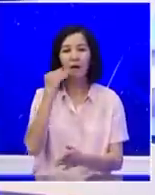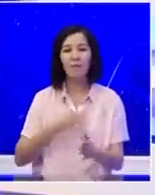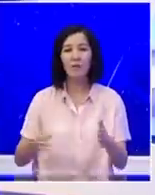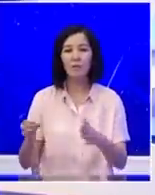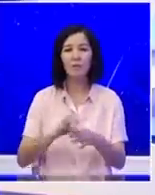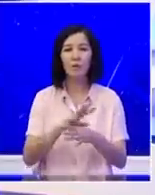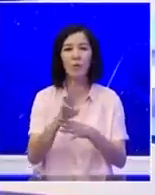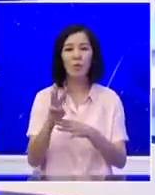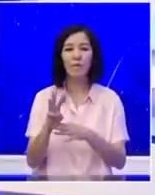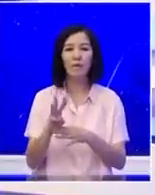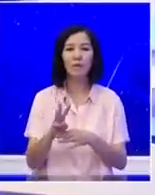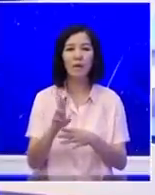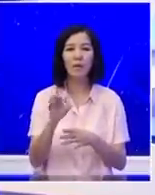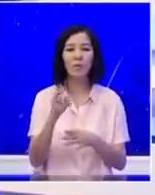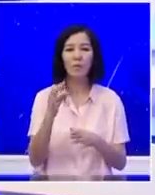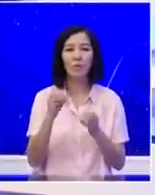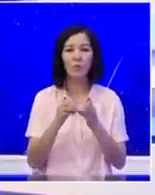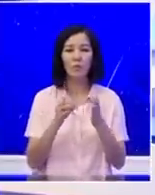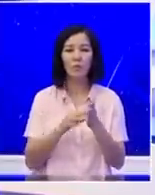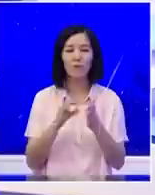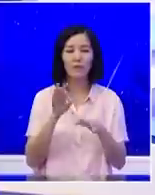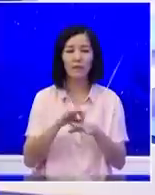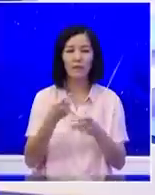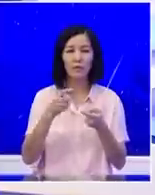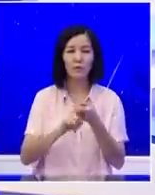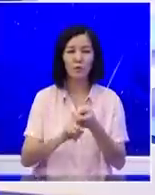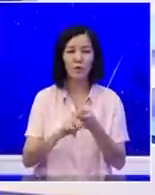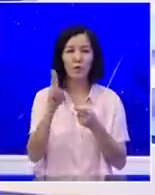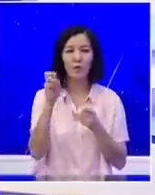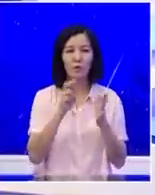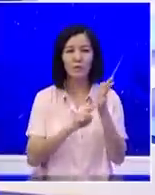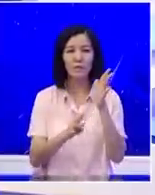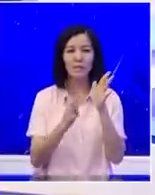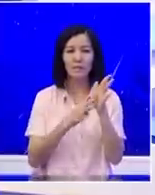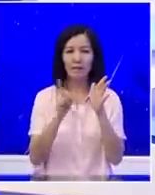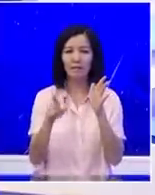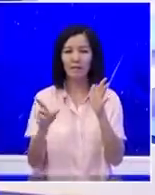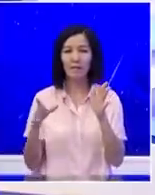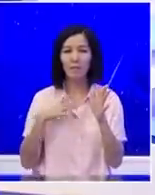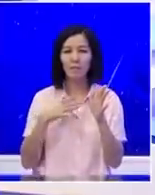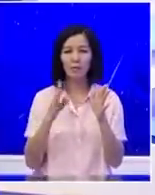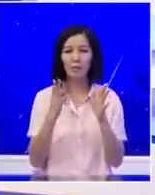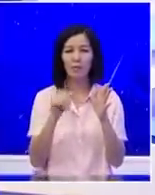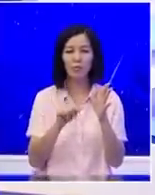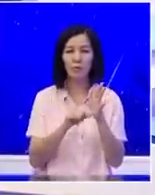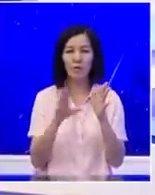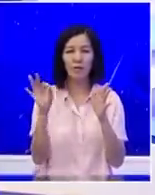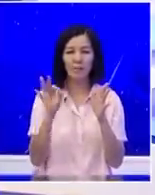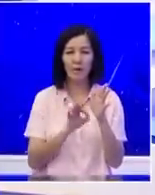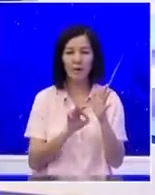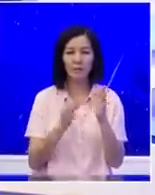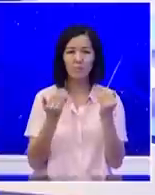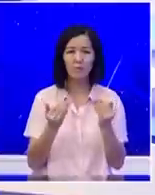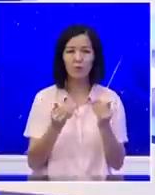Облыста COVID-19 инфекциясын жұқтырғандар саны 288-ге жетті. Көрсеткіш 4,6%. Бұл